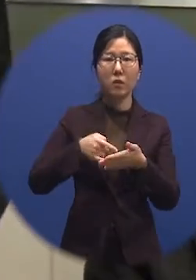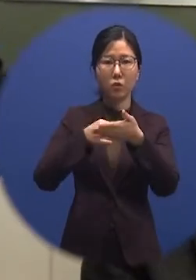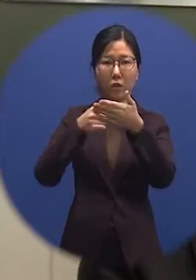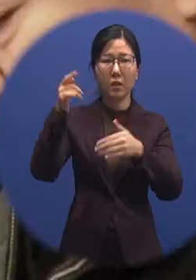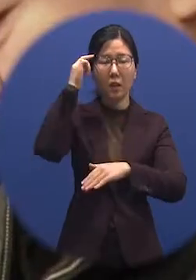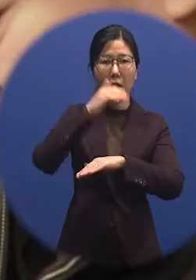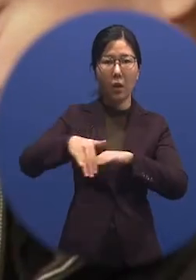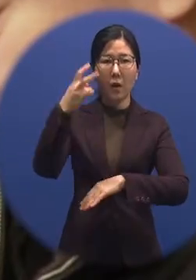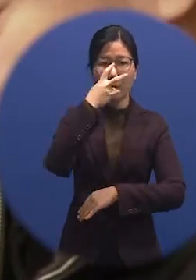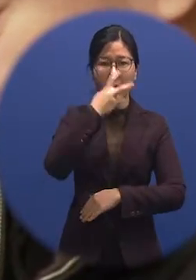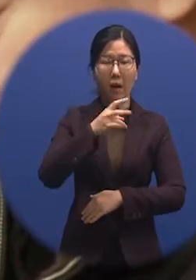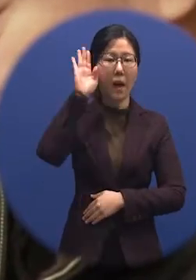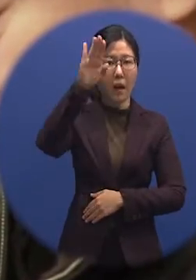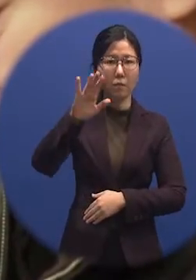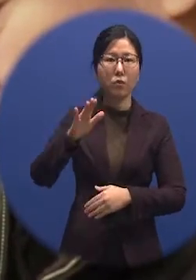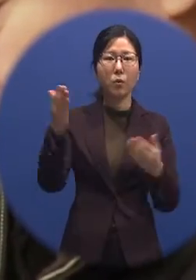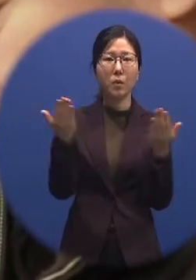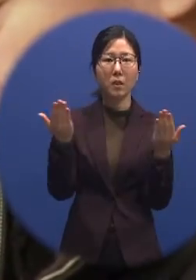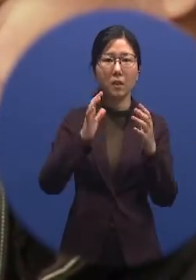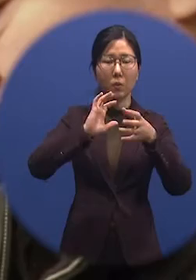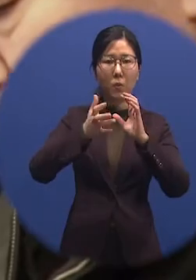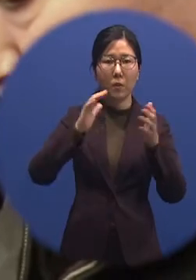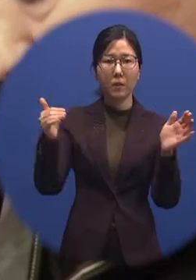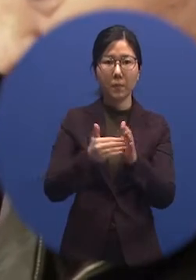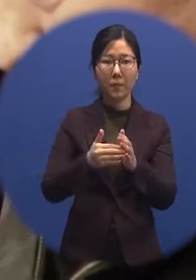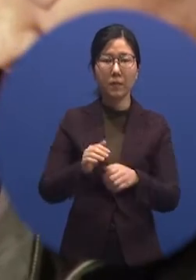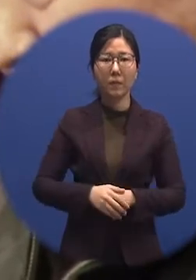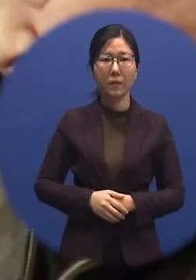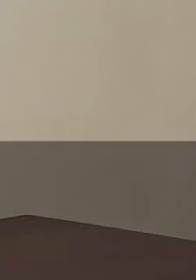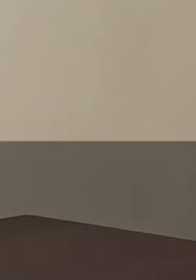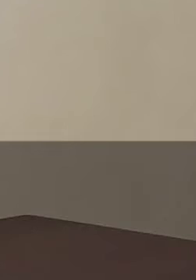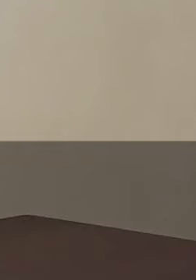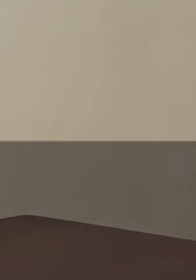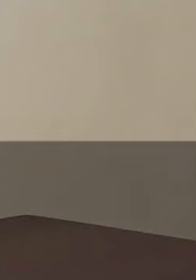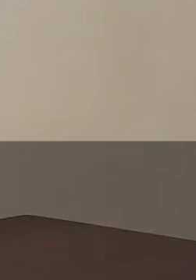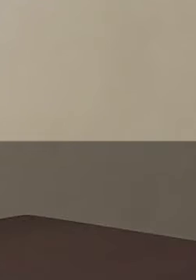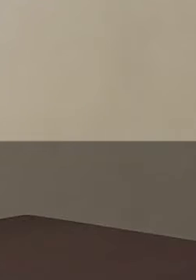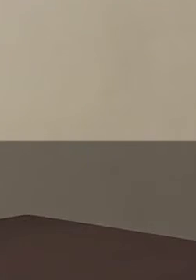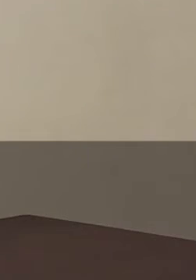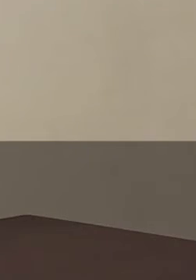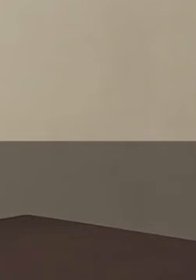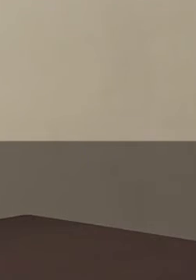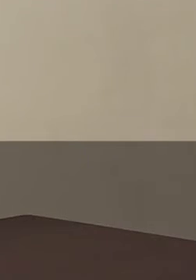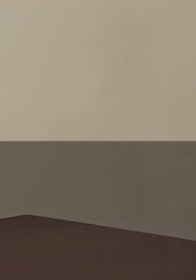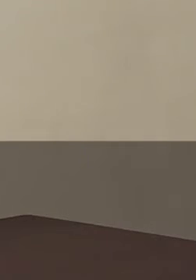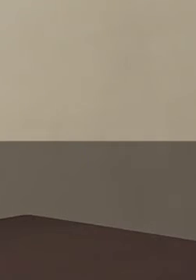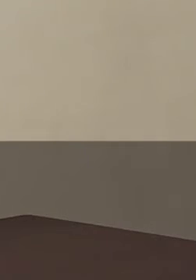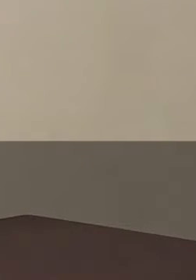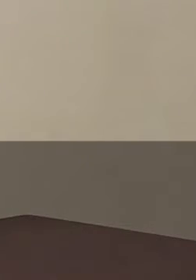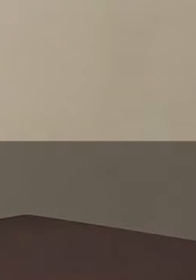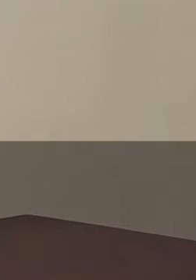건강도시 추진 계획을 함께 살펴보고 향후 일정을 논의하는 시간을 가졌는데요. 이 건강도시라는 것은 가장 큰